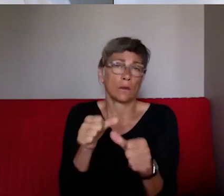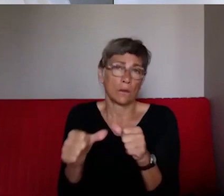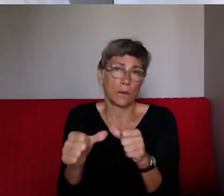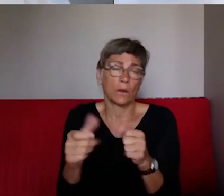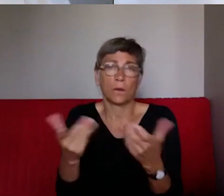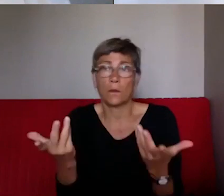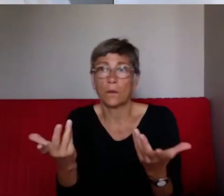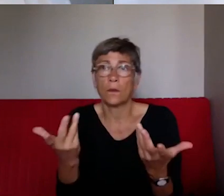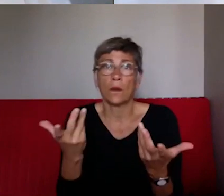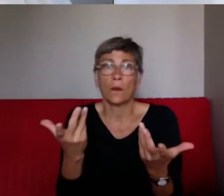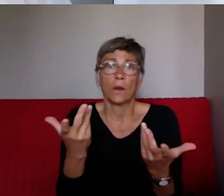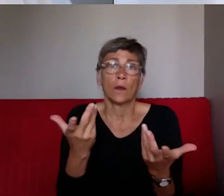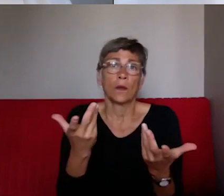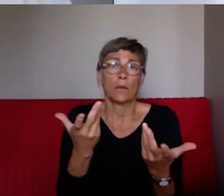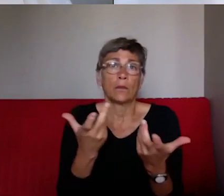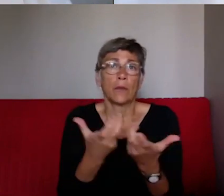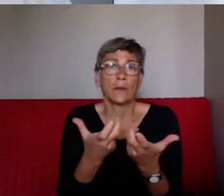assez